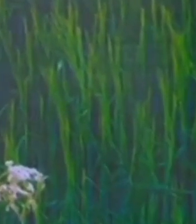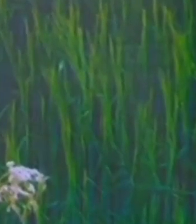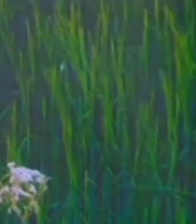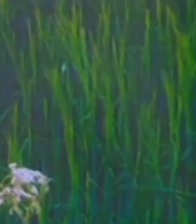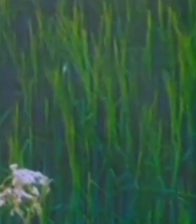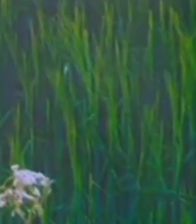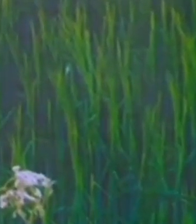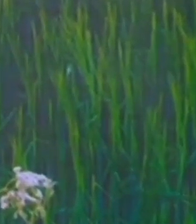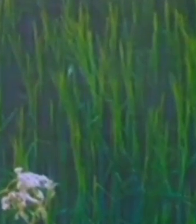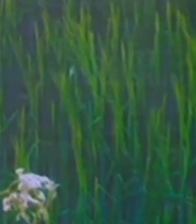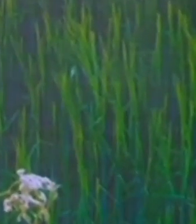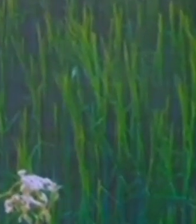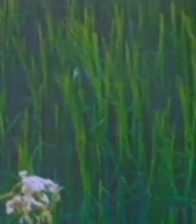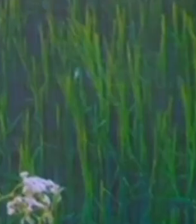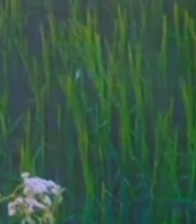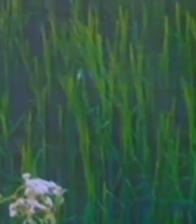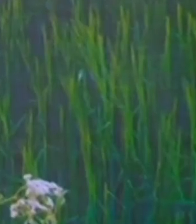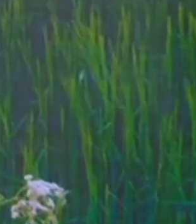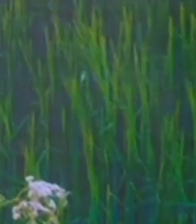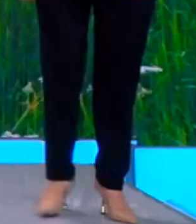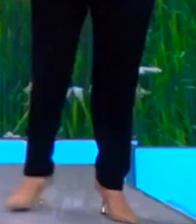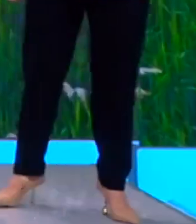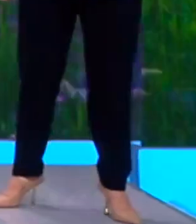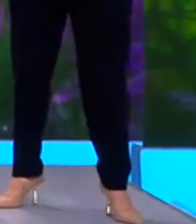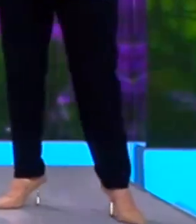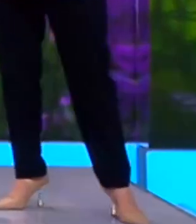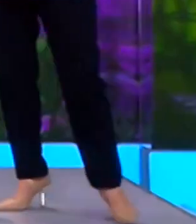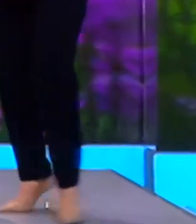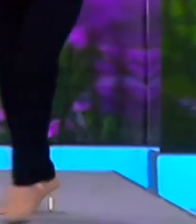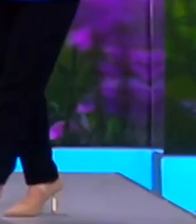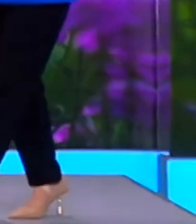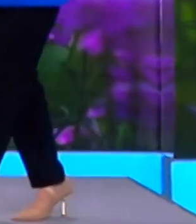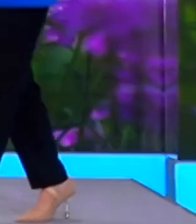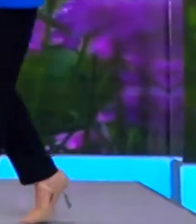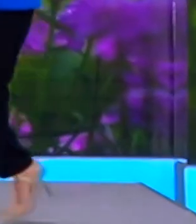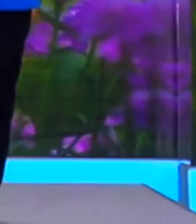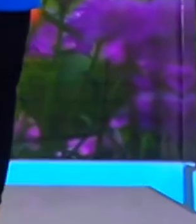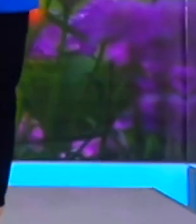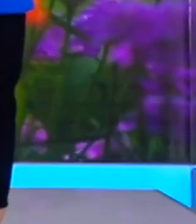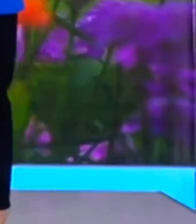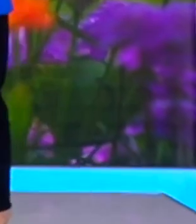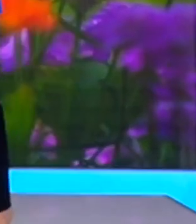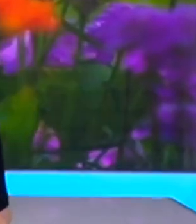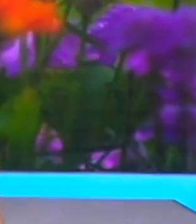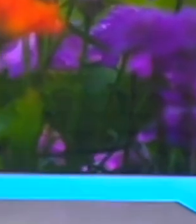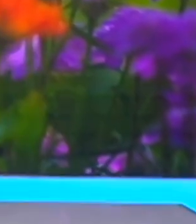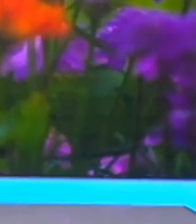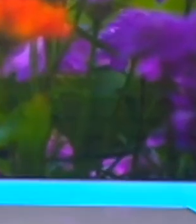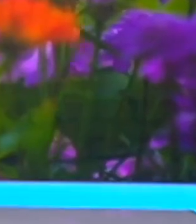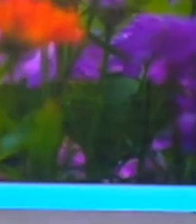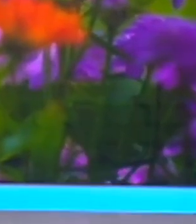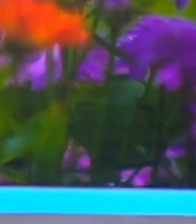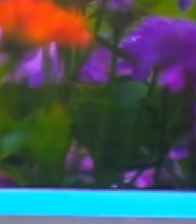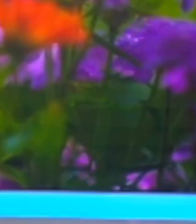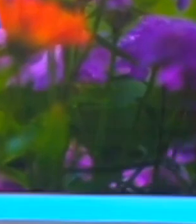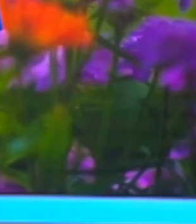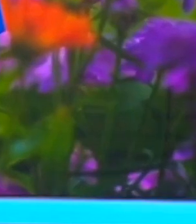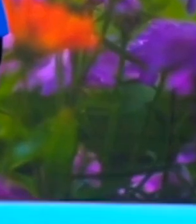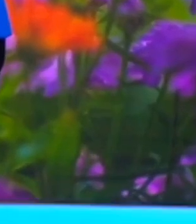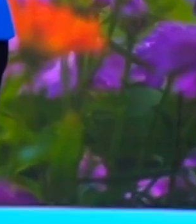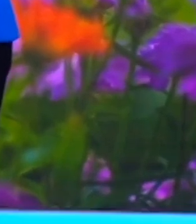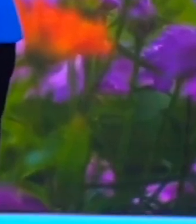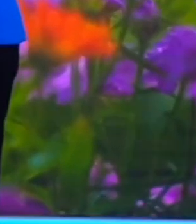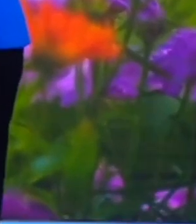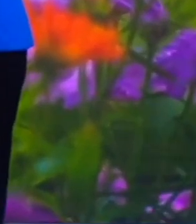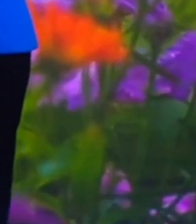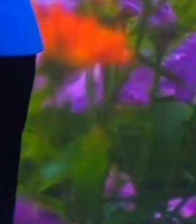күндіз 33, түнде 21 градус жылы. Елордамызда күн күлімдейді, күндіз 28 градусқа дейін көтерілет, түнде 16 градус